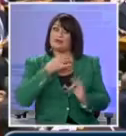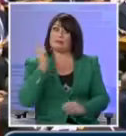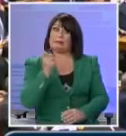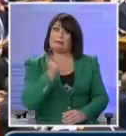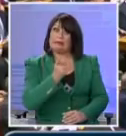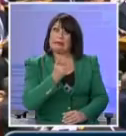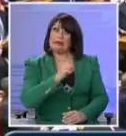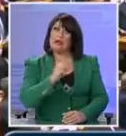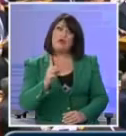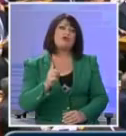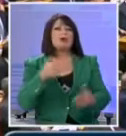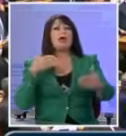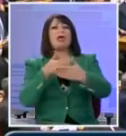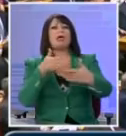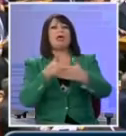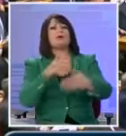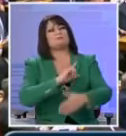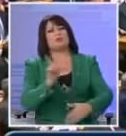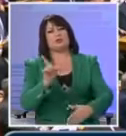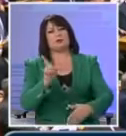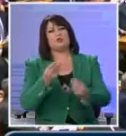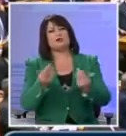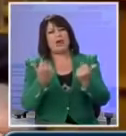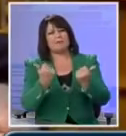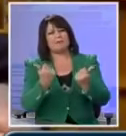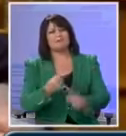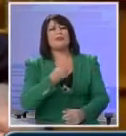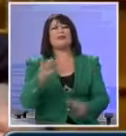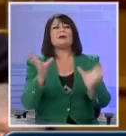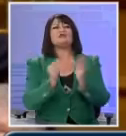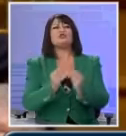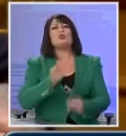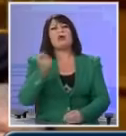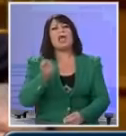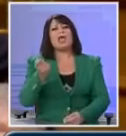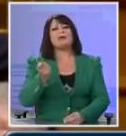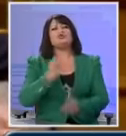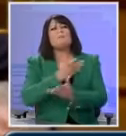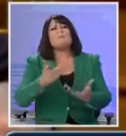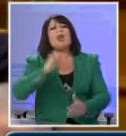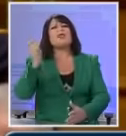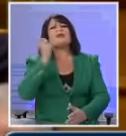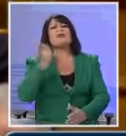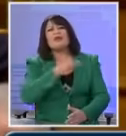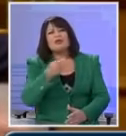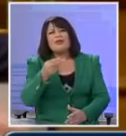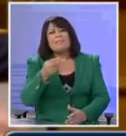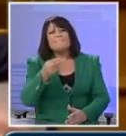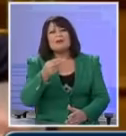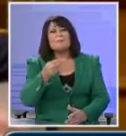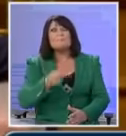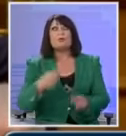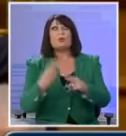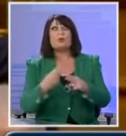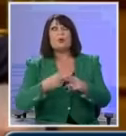όχι στήρα και αδιέξοδη και σε ότι αφορά το ζήτημα του χρέους το μεγάλο αυτό εθνικό θέμα το μεγάλο αυτό